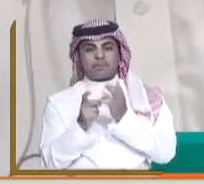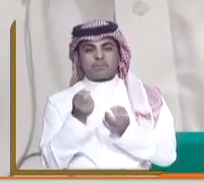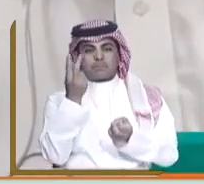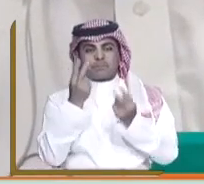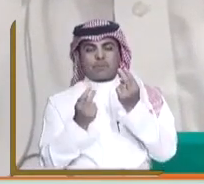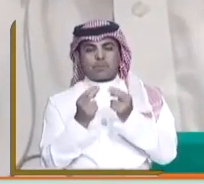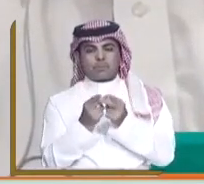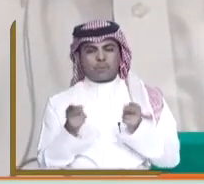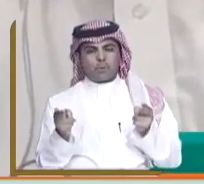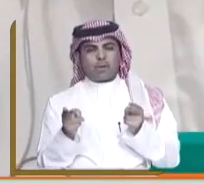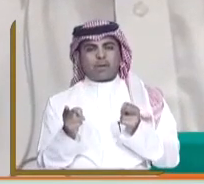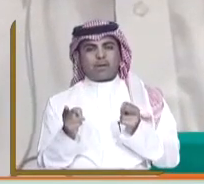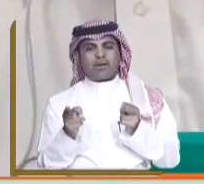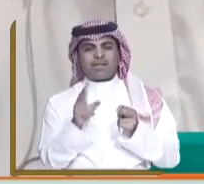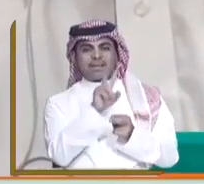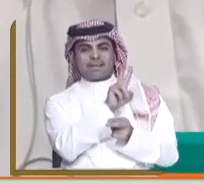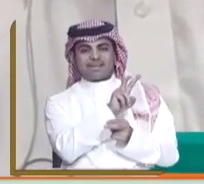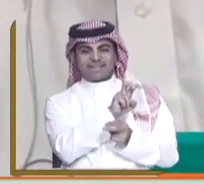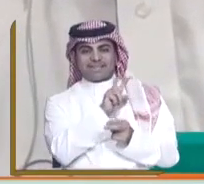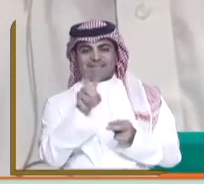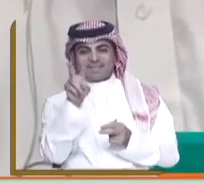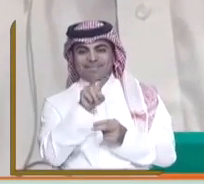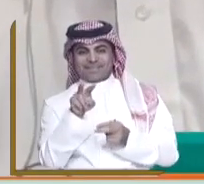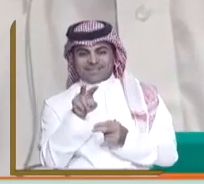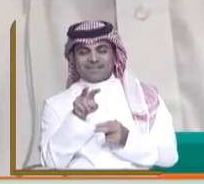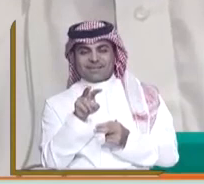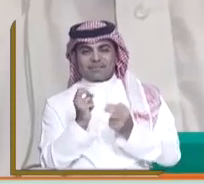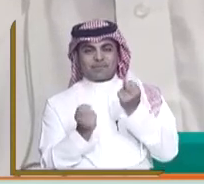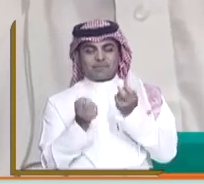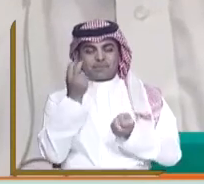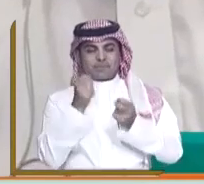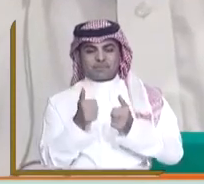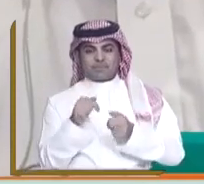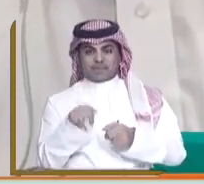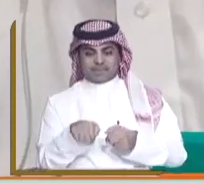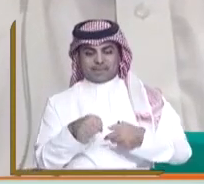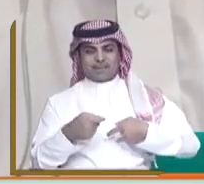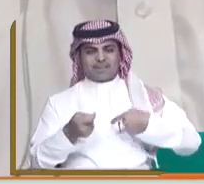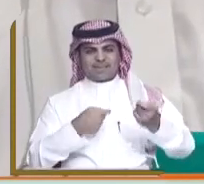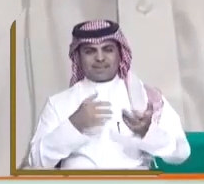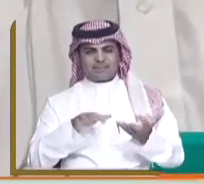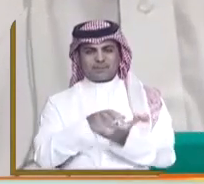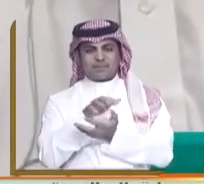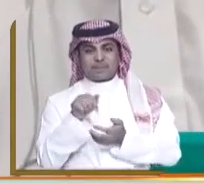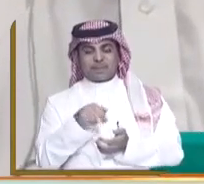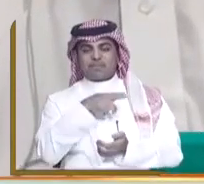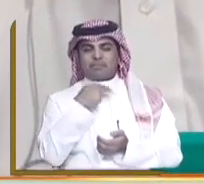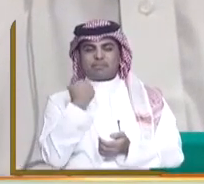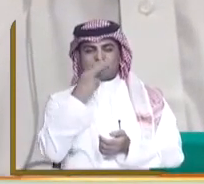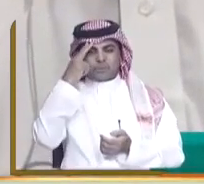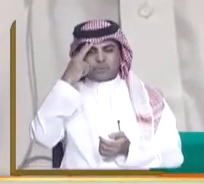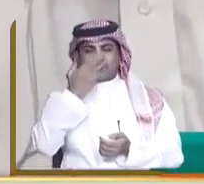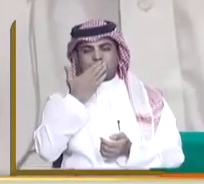وايضا في الوقت للعالم يعيش فيه حاله حرجه وحاله عدم يقين الا ان المملكه العربيه السعوديه